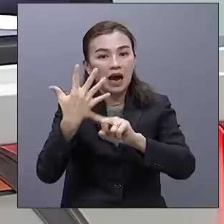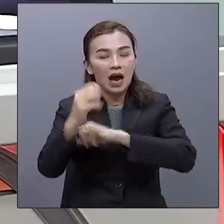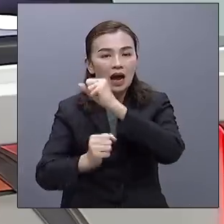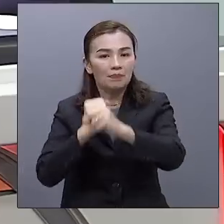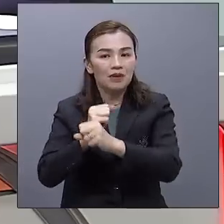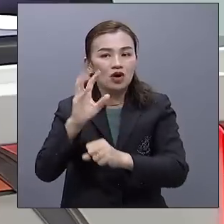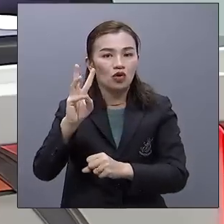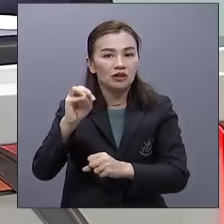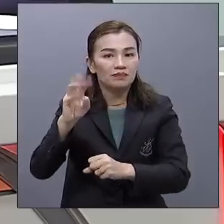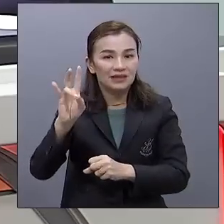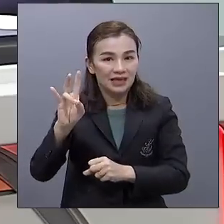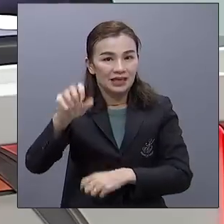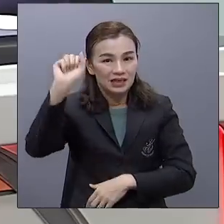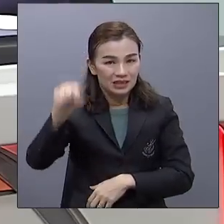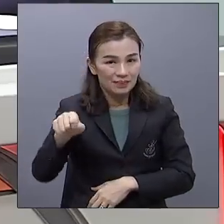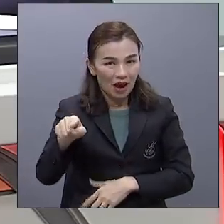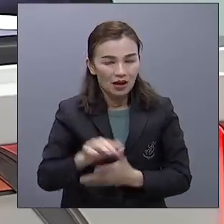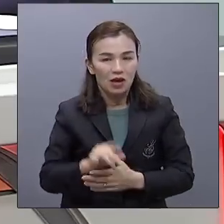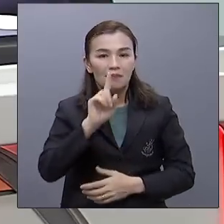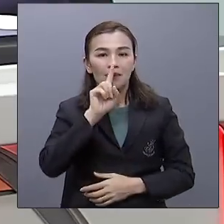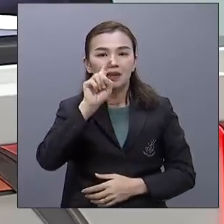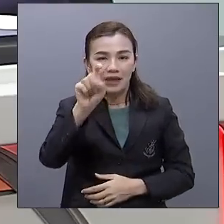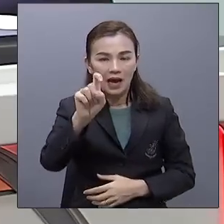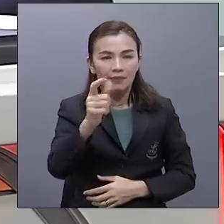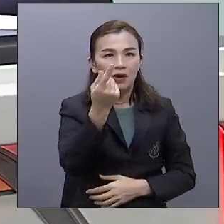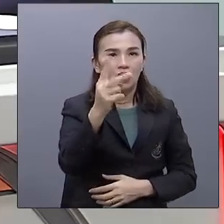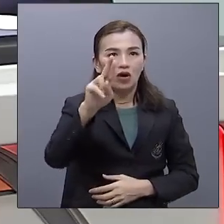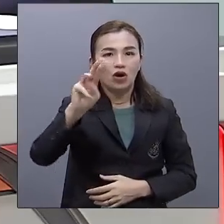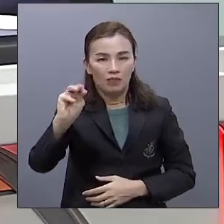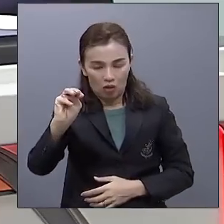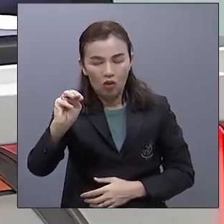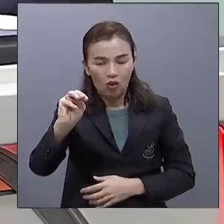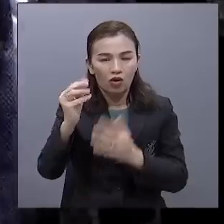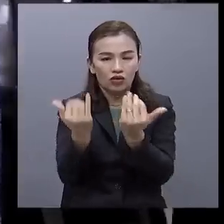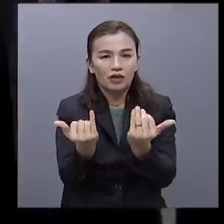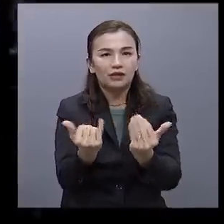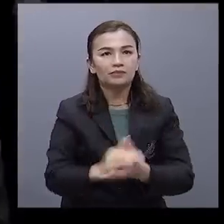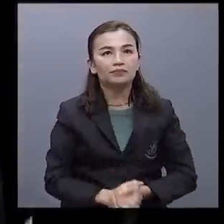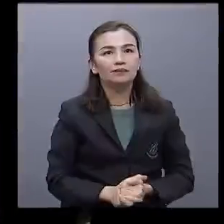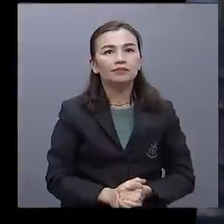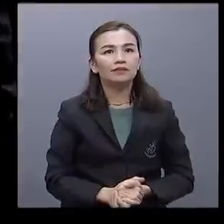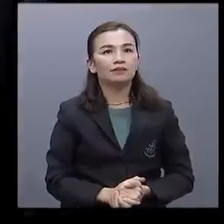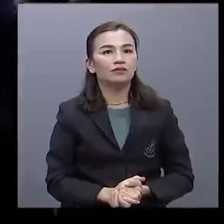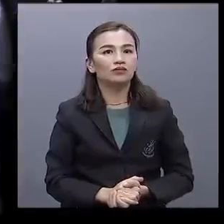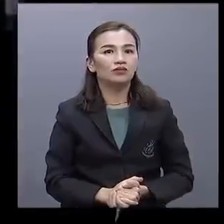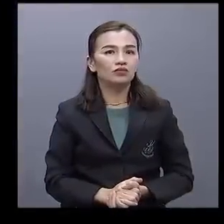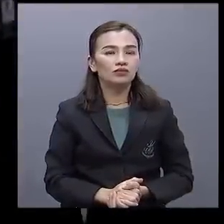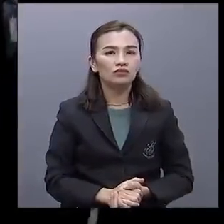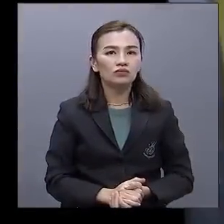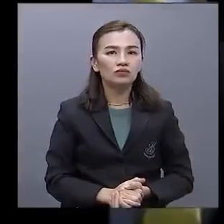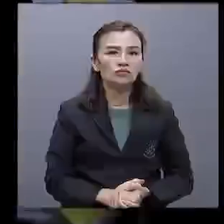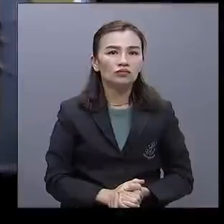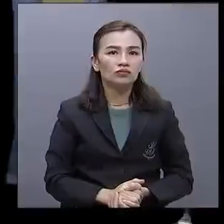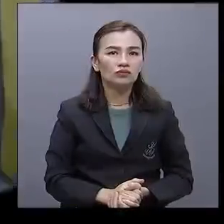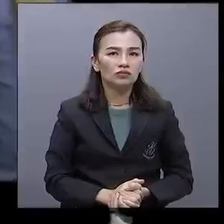รือไม่นักข่าวก็ไปถามความเห็นครม.รักษาการชุดปัจจุบันอีกครั้งหนึ่งค่ะ อันนี้ข้อเสนอต่อไปนี้ถ้าแ